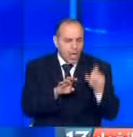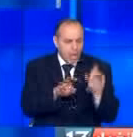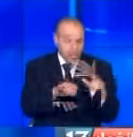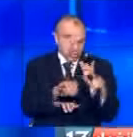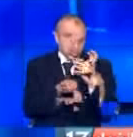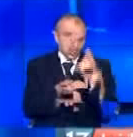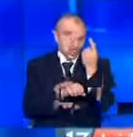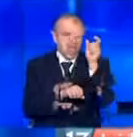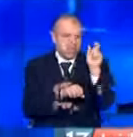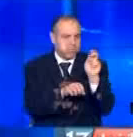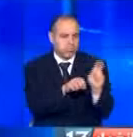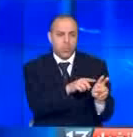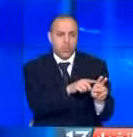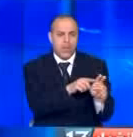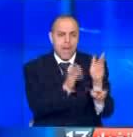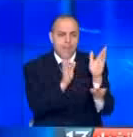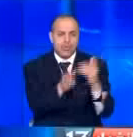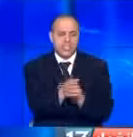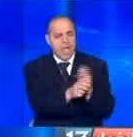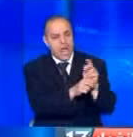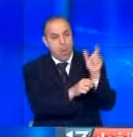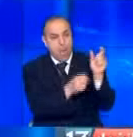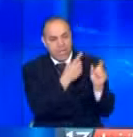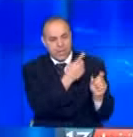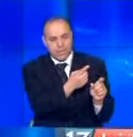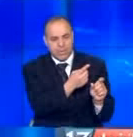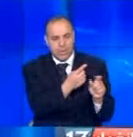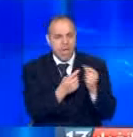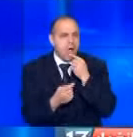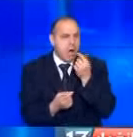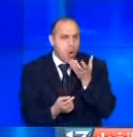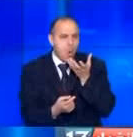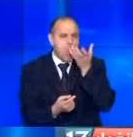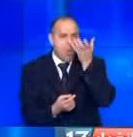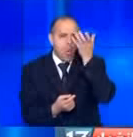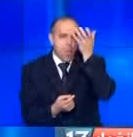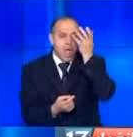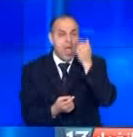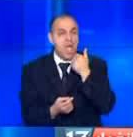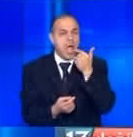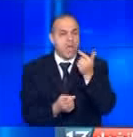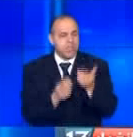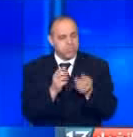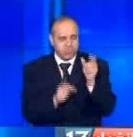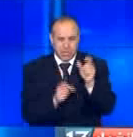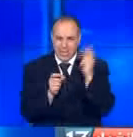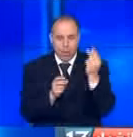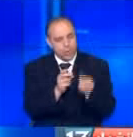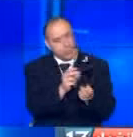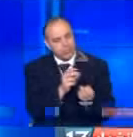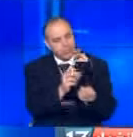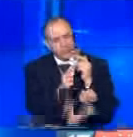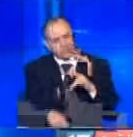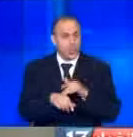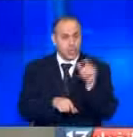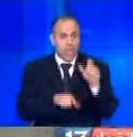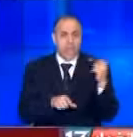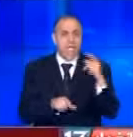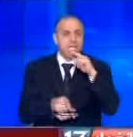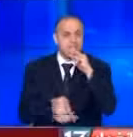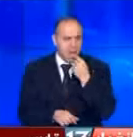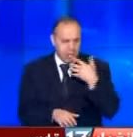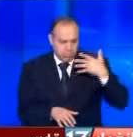حسب تأكيد إدارة حفظ الصحة. قال احتفاظ المستشفى بحالة واحدة، 190 حالة الأخرين بمرح لباس ما فماش